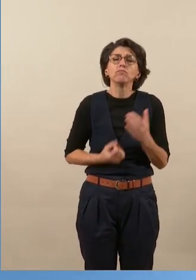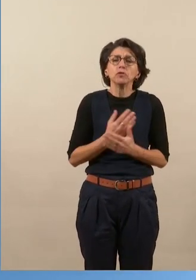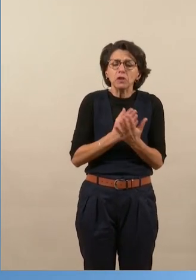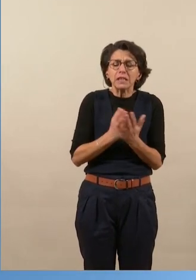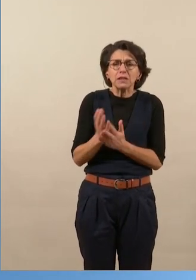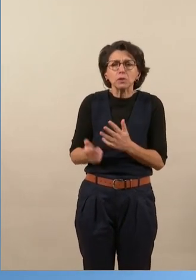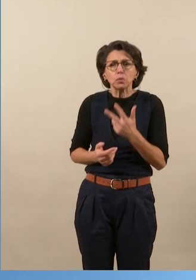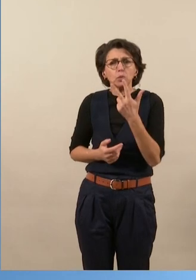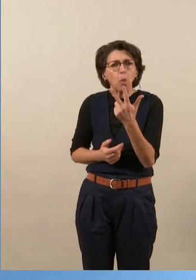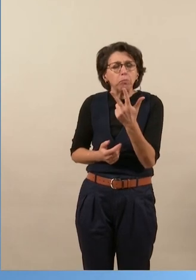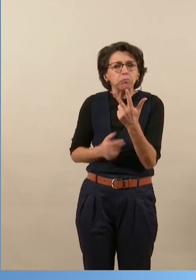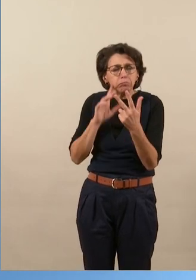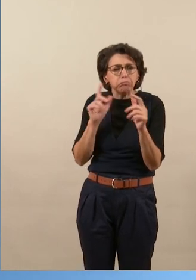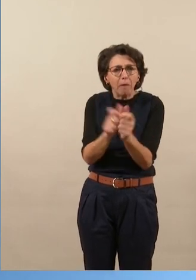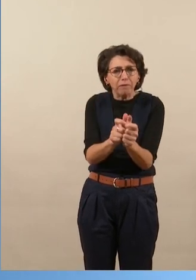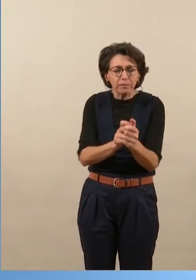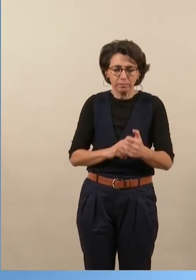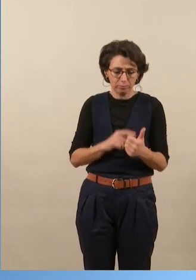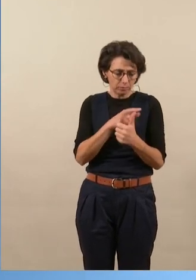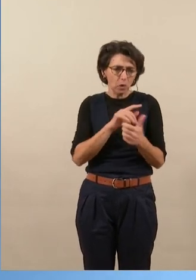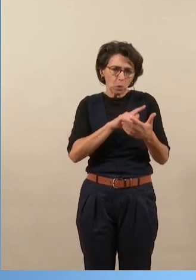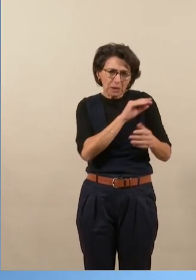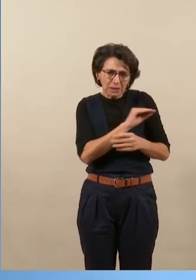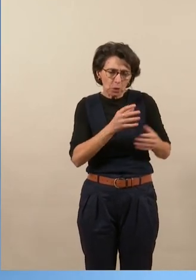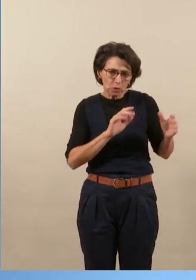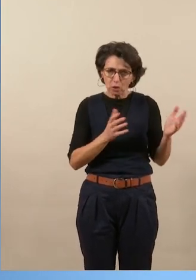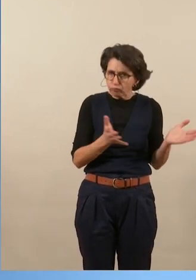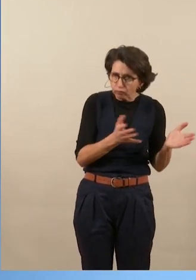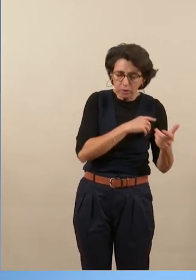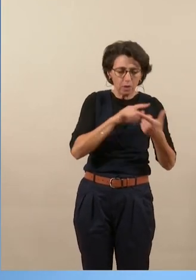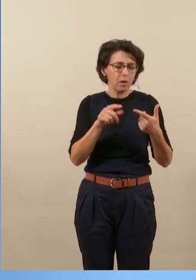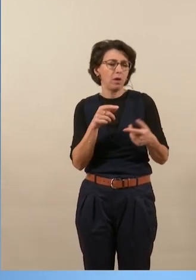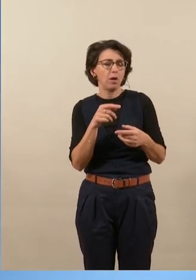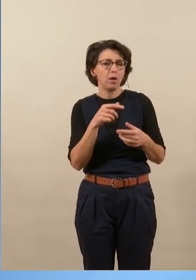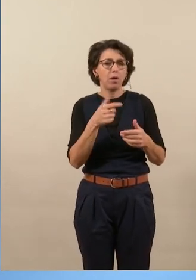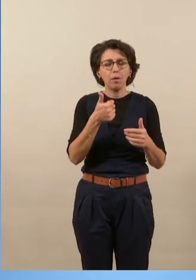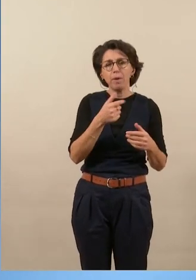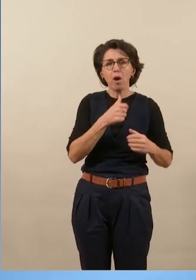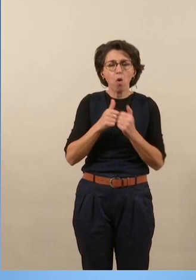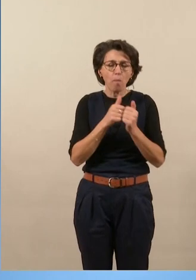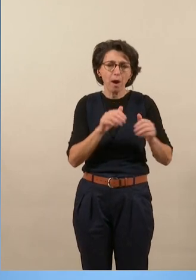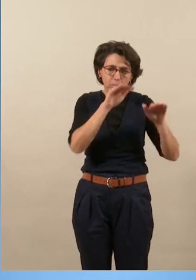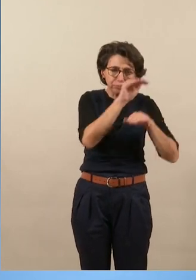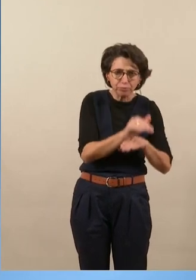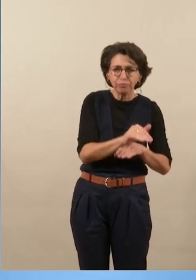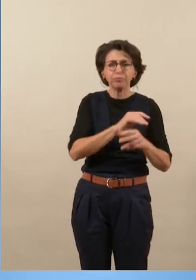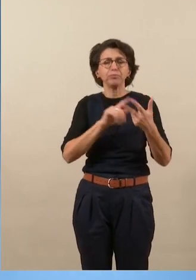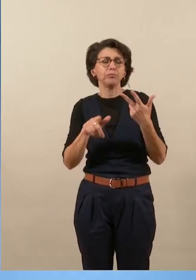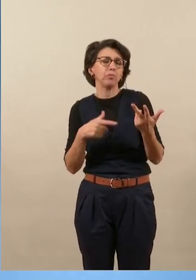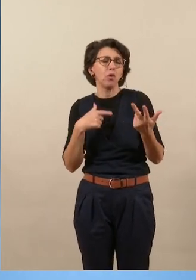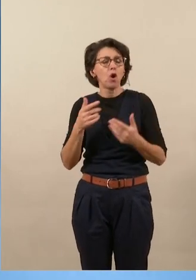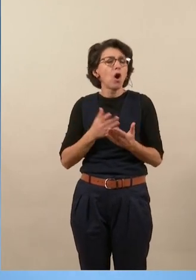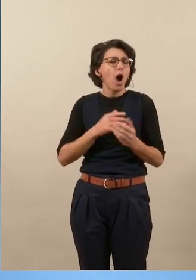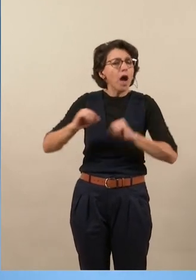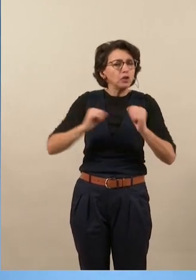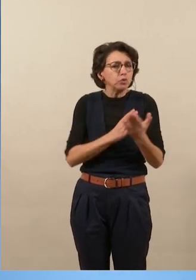structurant garantir toutes les sécurités protéger les biens communs cultiver l'émancipation et donner du sens à l'action donc